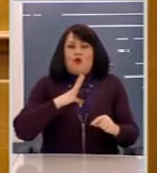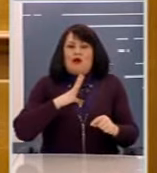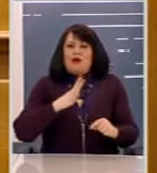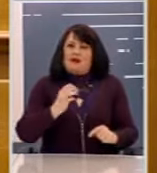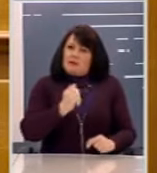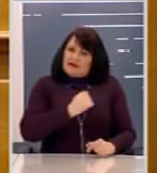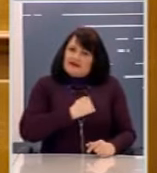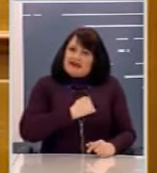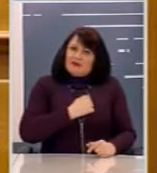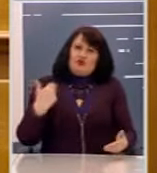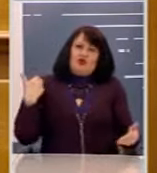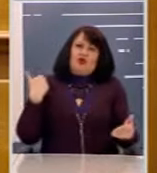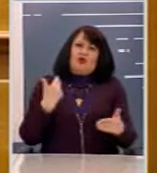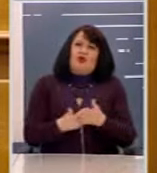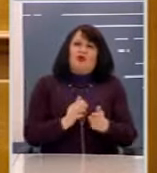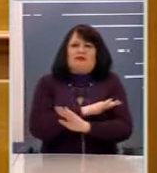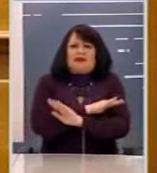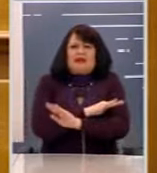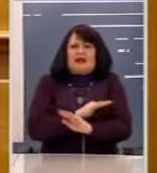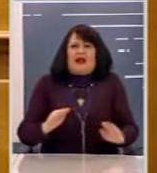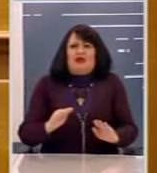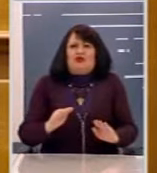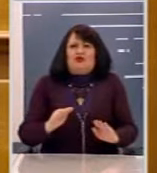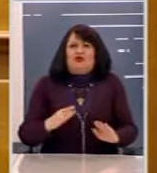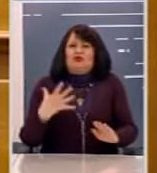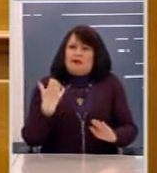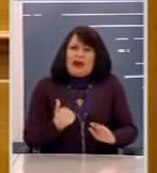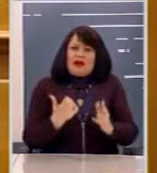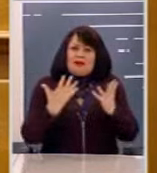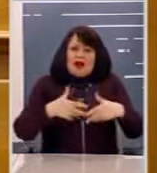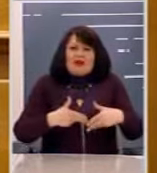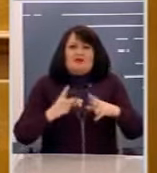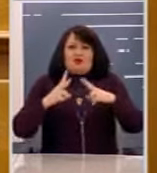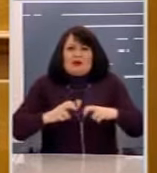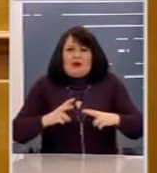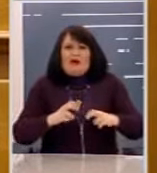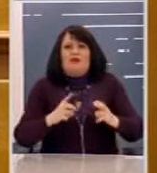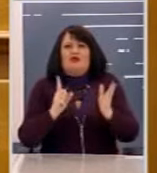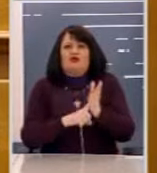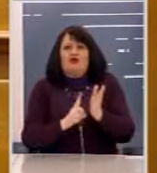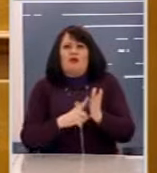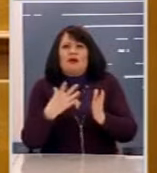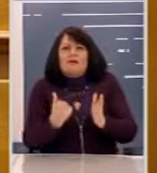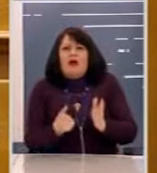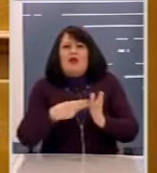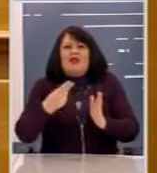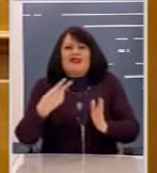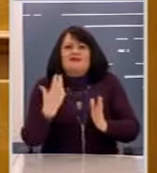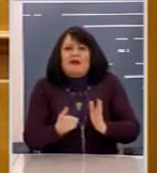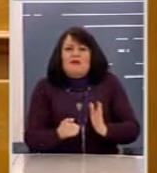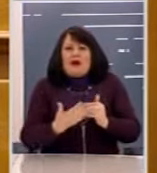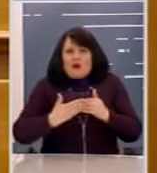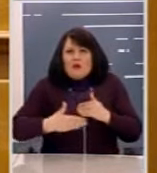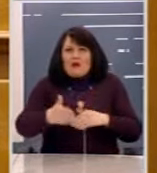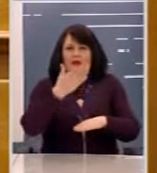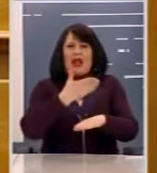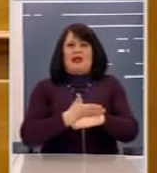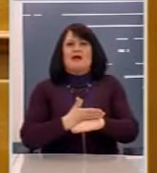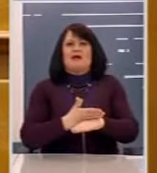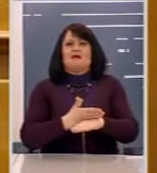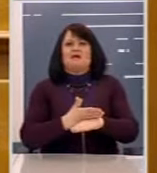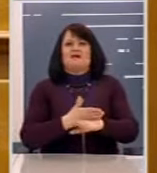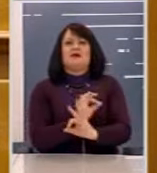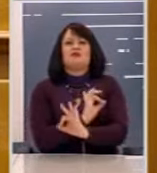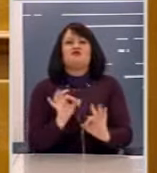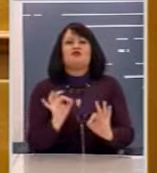οριστικά, ότι υπάρχουν θεσμοί και μηχανισμοί που εγγυούνται από εδώ και πέρα τη χρηστή διαχείριση